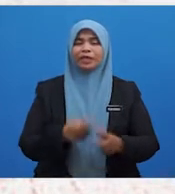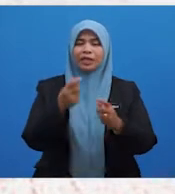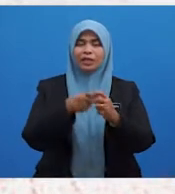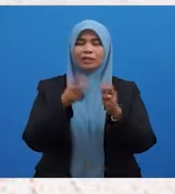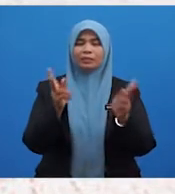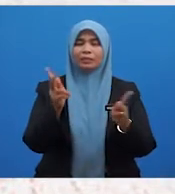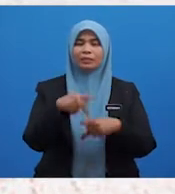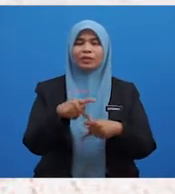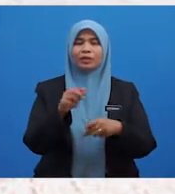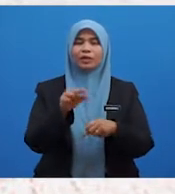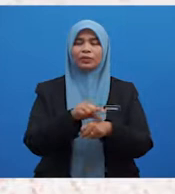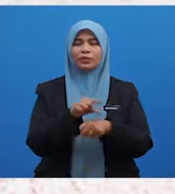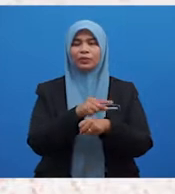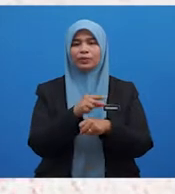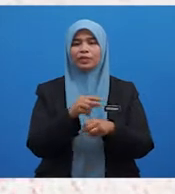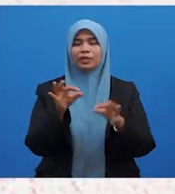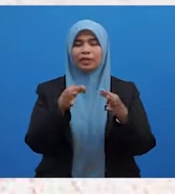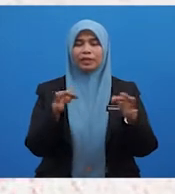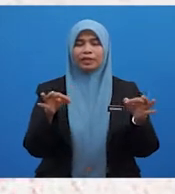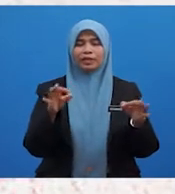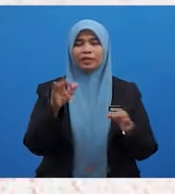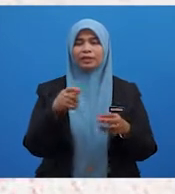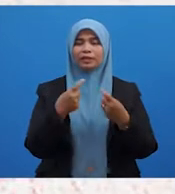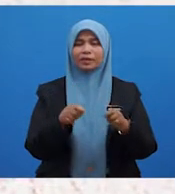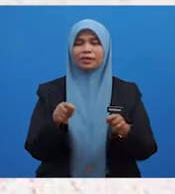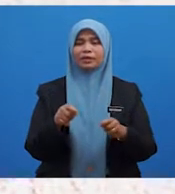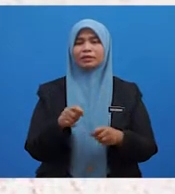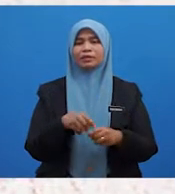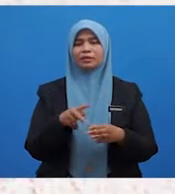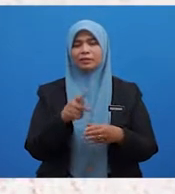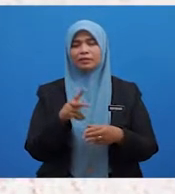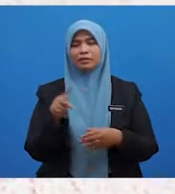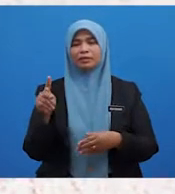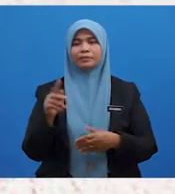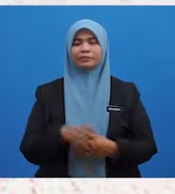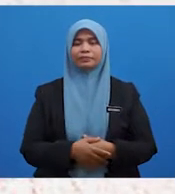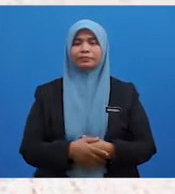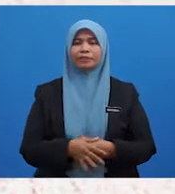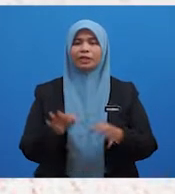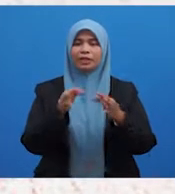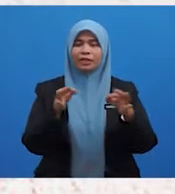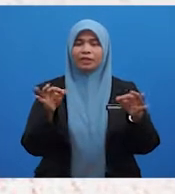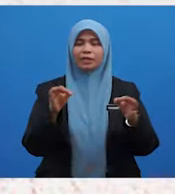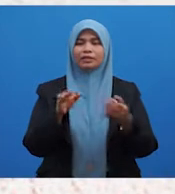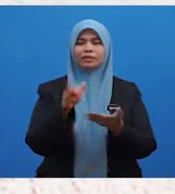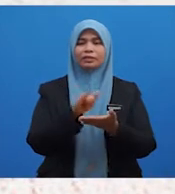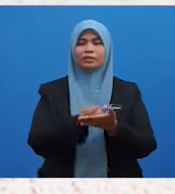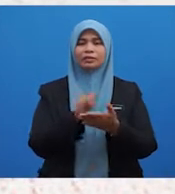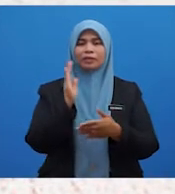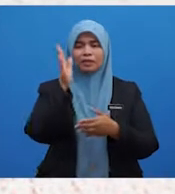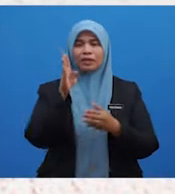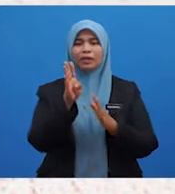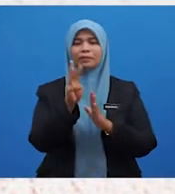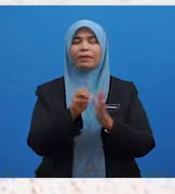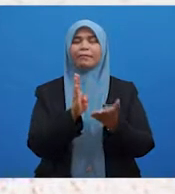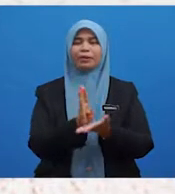Setiap kotak menggunakan ayat yang telah ditetapkan. Ayat-ayat tersebut